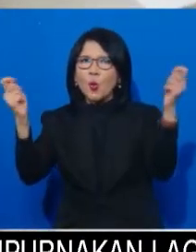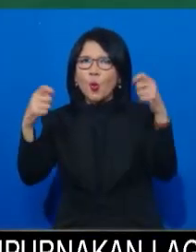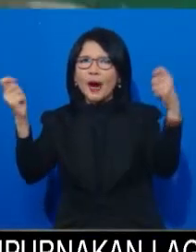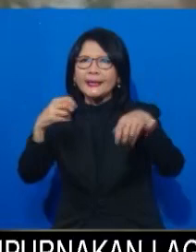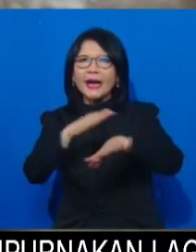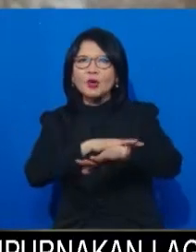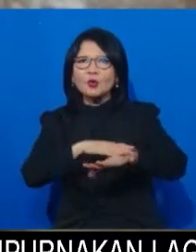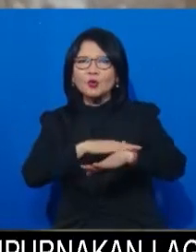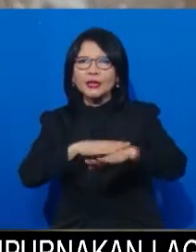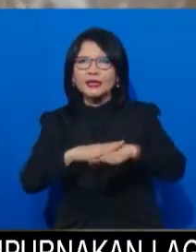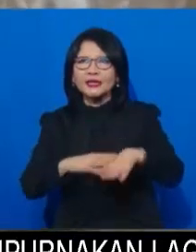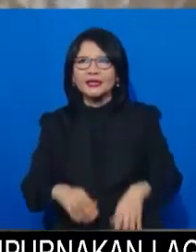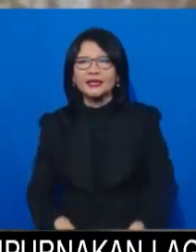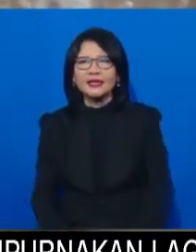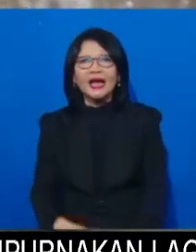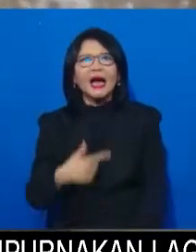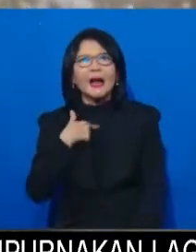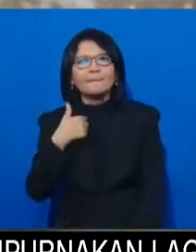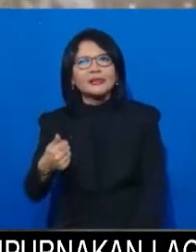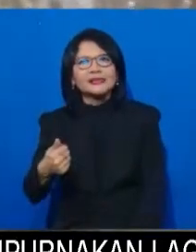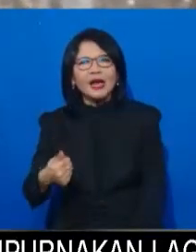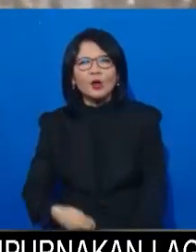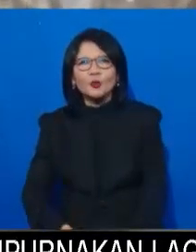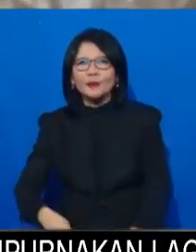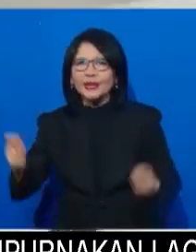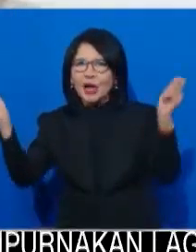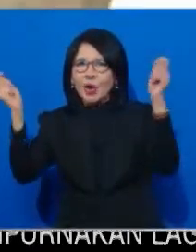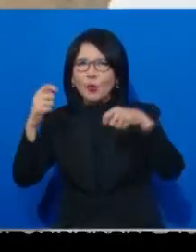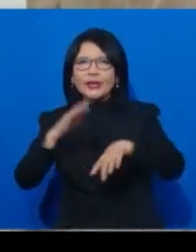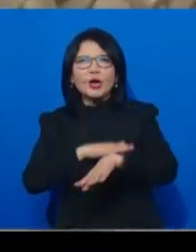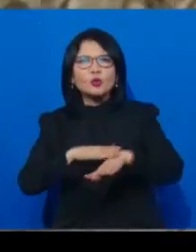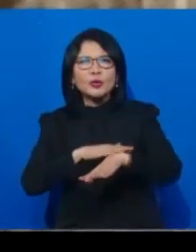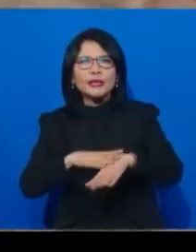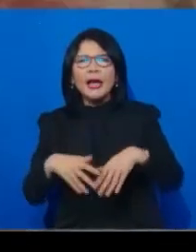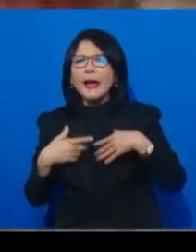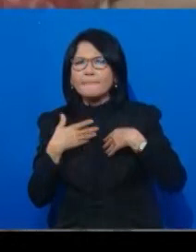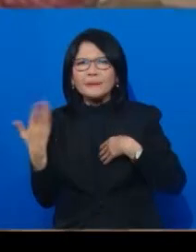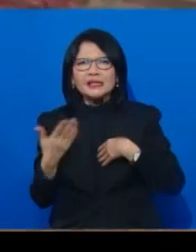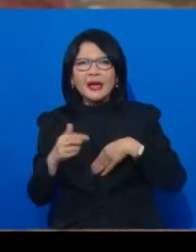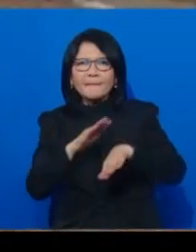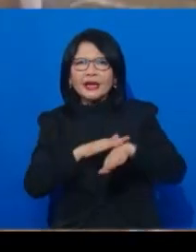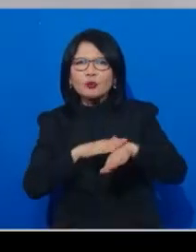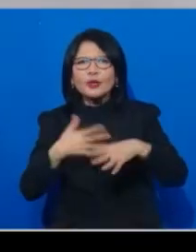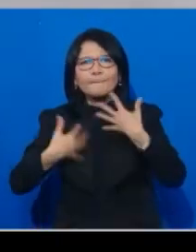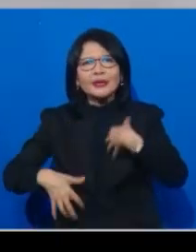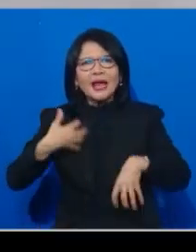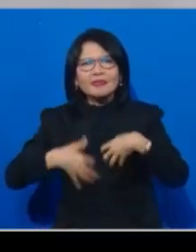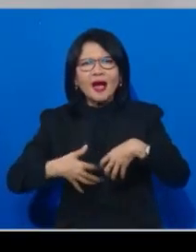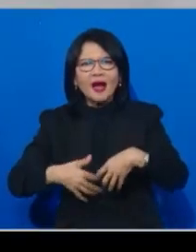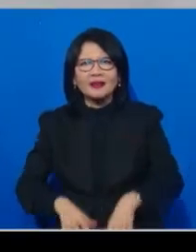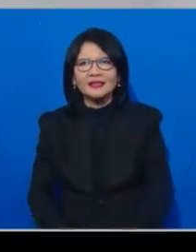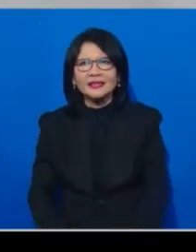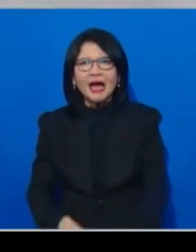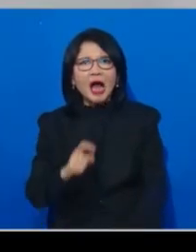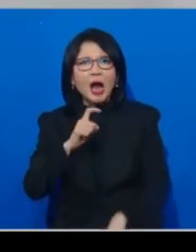semen bekas ini menjadi alternatif bahan pembuatan wayang kulit yang biasanya berbahan kulit hewan. Untuk menyelesaikan 1 buah wayang sak semen membutuhkan